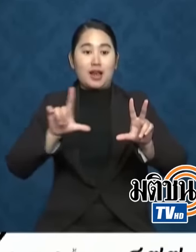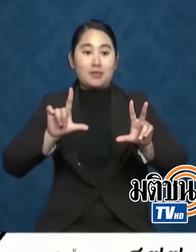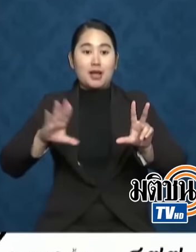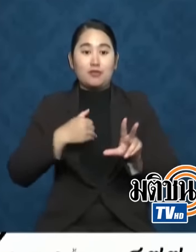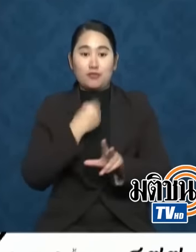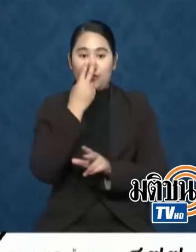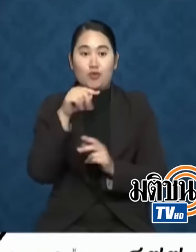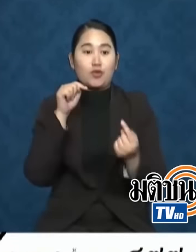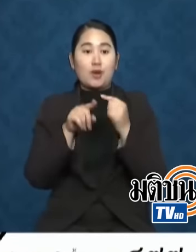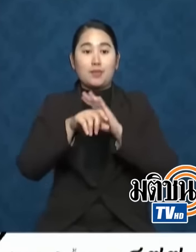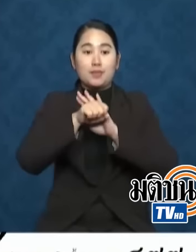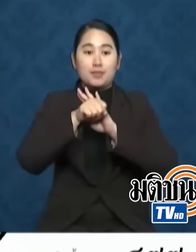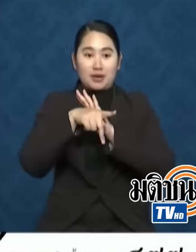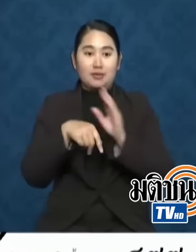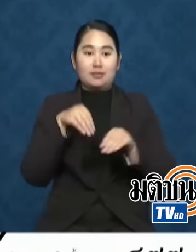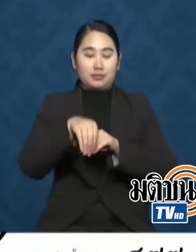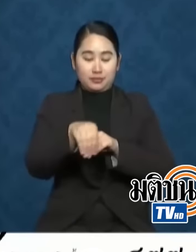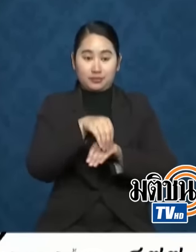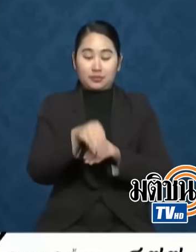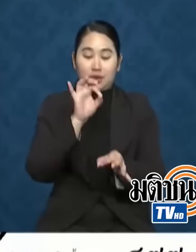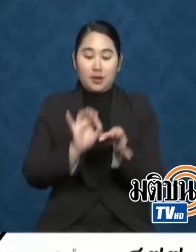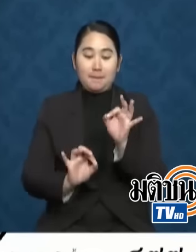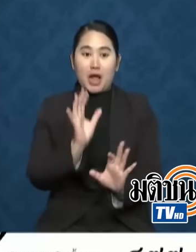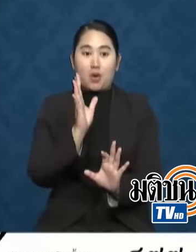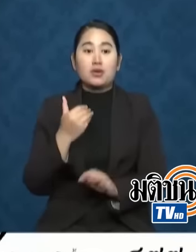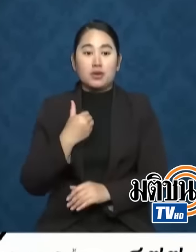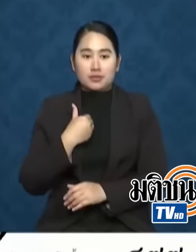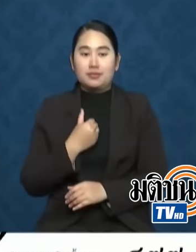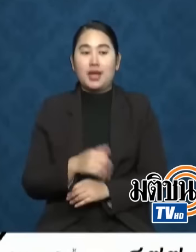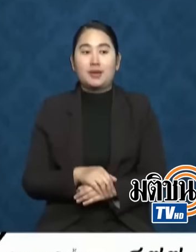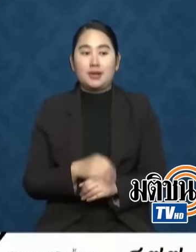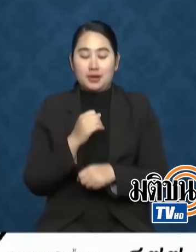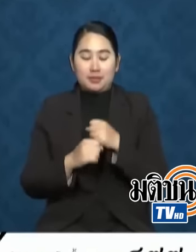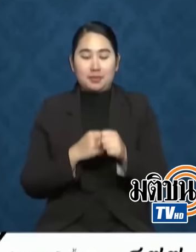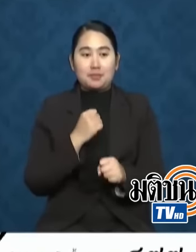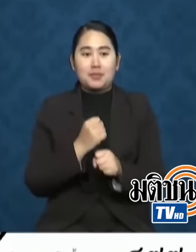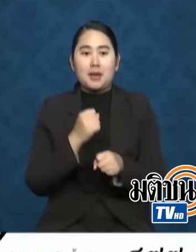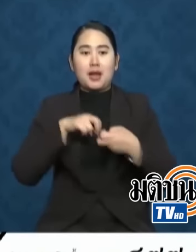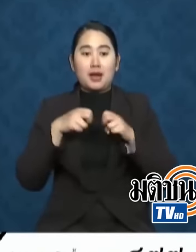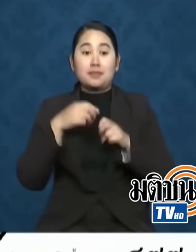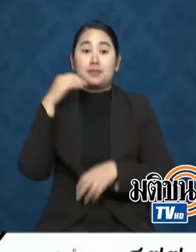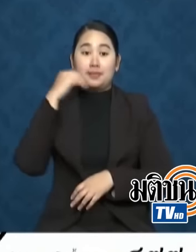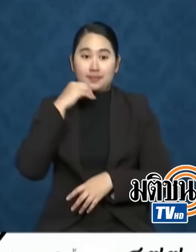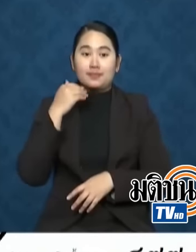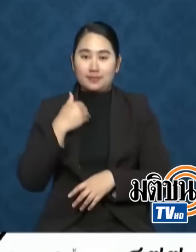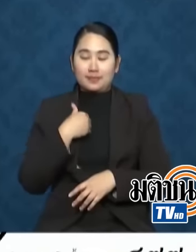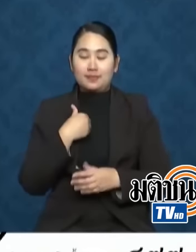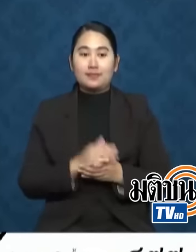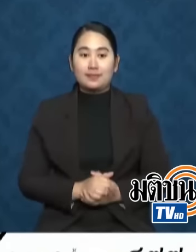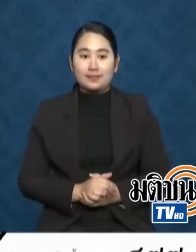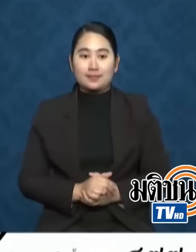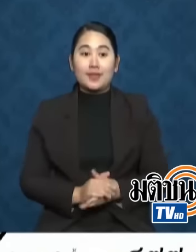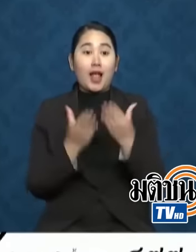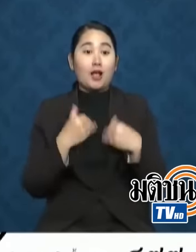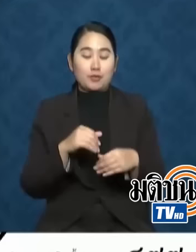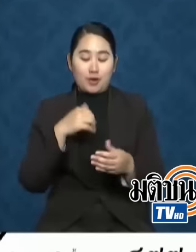ณบุรี40ไร่นี่เราเจอปัญหานี้มากันกี่ปีแล้วครับเรายังอยู่ในขั้นตอนของการทำโปรโตไทป์อยู่เลยเหรอครับเนี่ยเรา